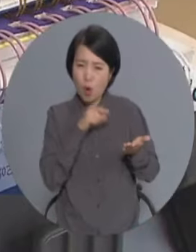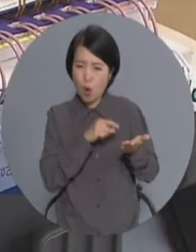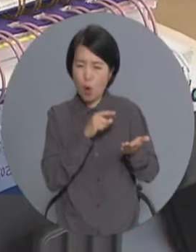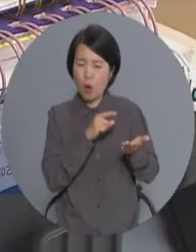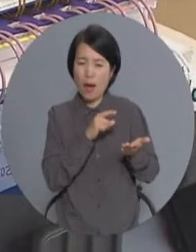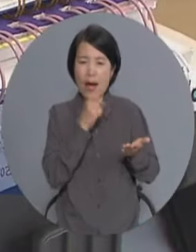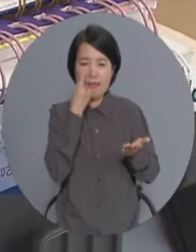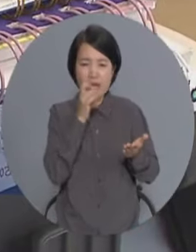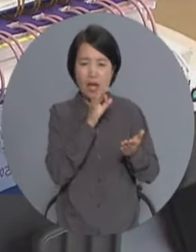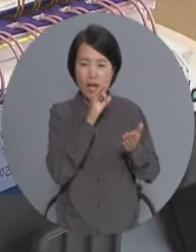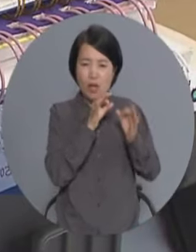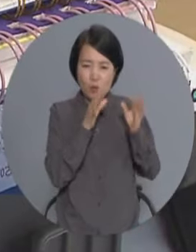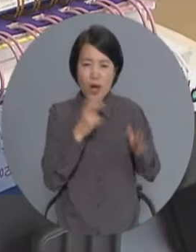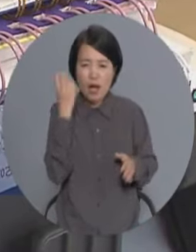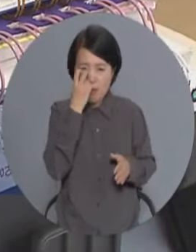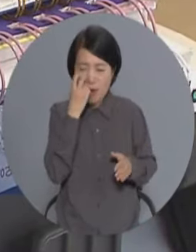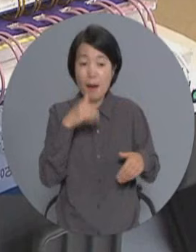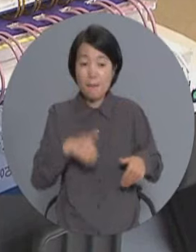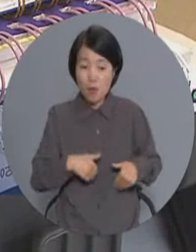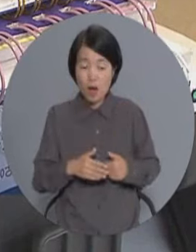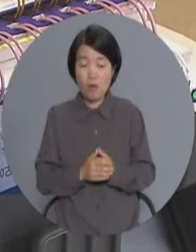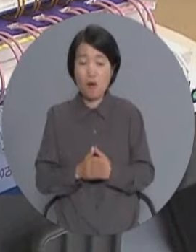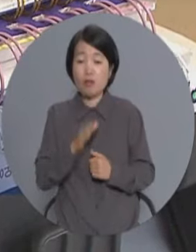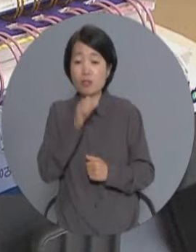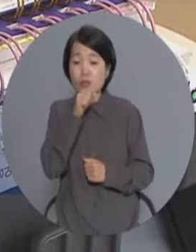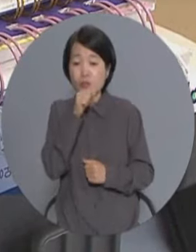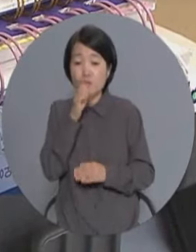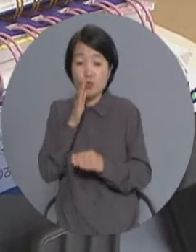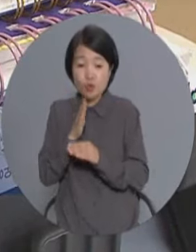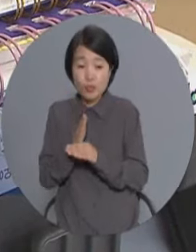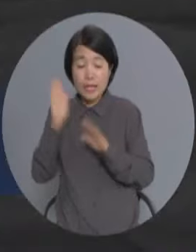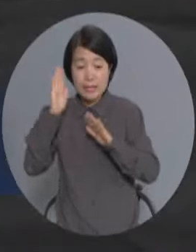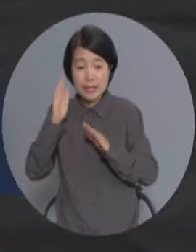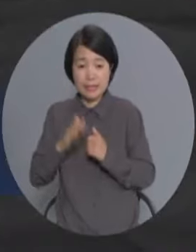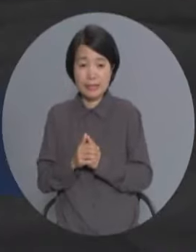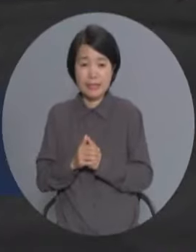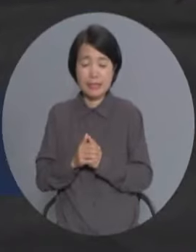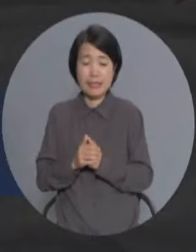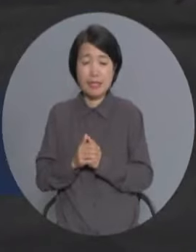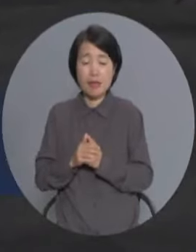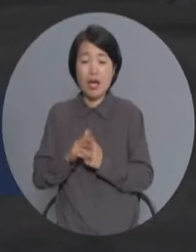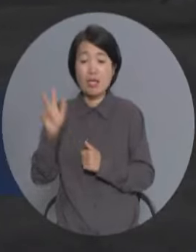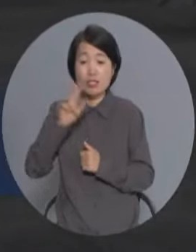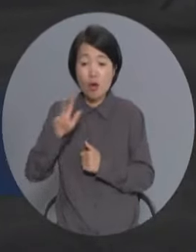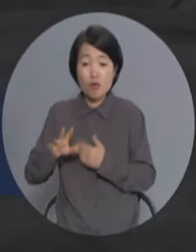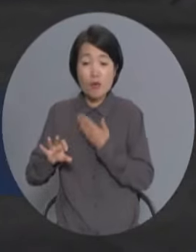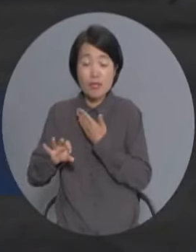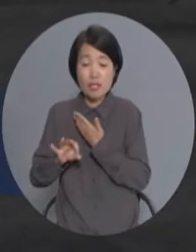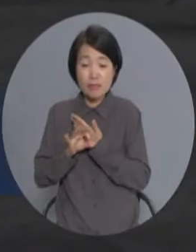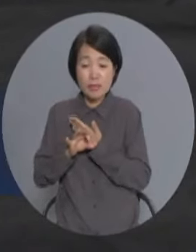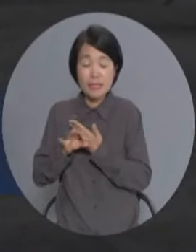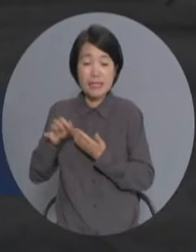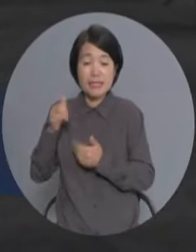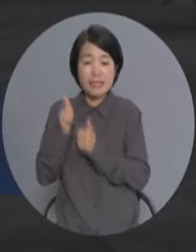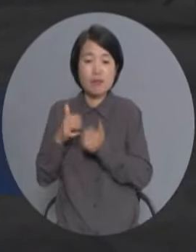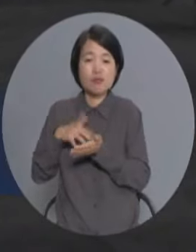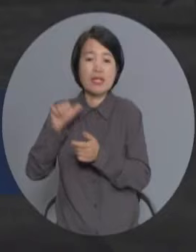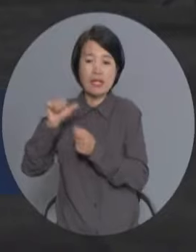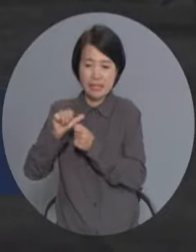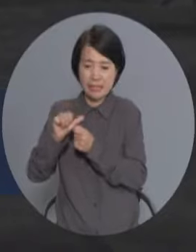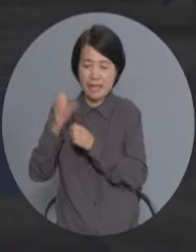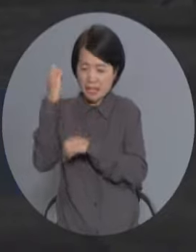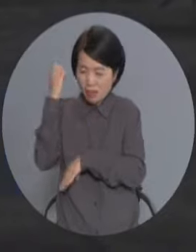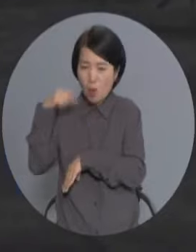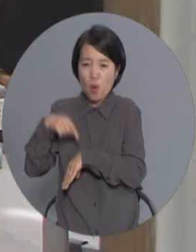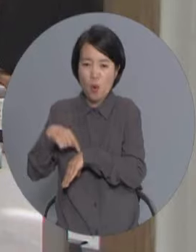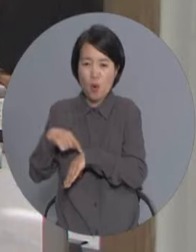잘 점검하는 어떤 전략이 필요하고, 중위권 학생들 같은 경우에는 그 다섯 번의 시험에서 나왔던 개념